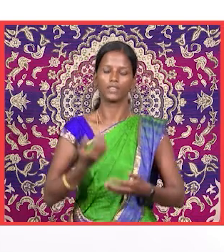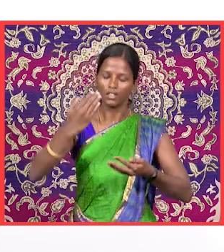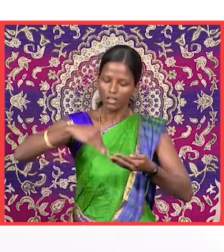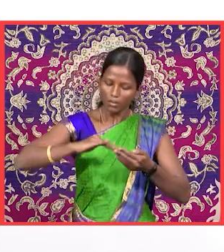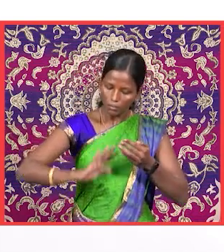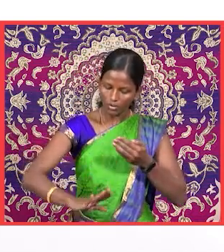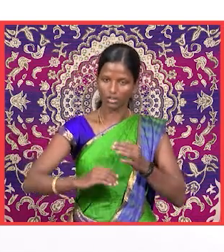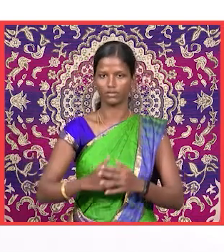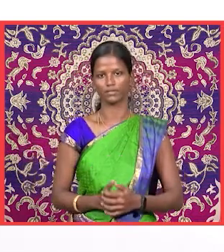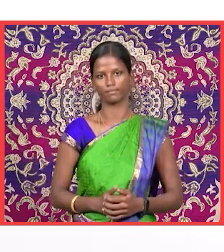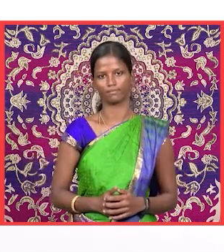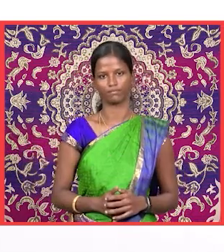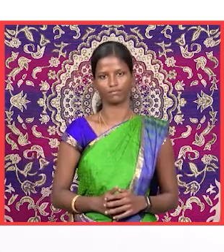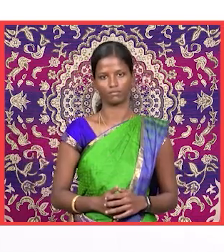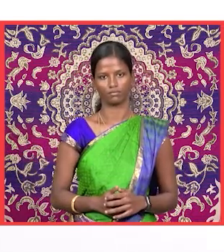5 லட்சம், அதாவது எழுதிக்கிறோம்